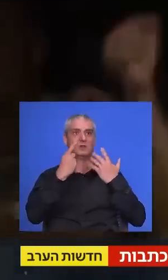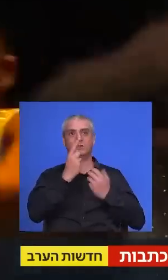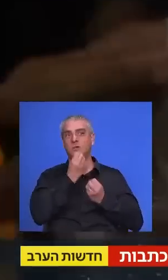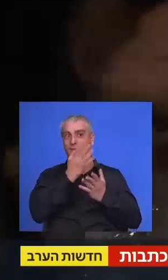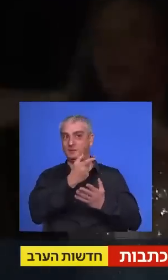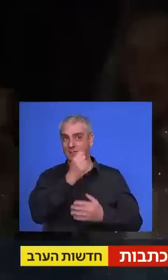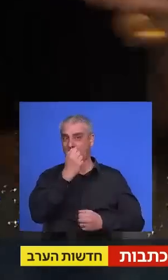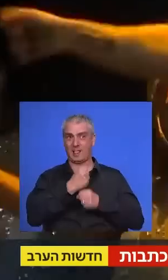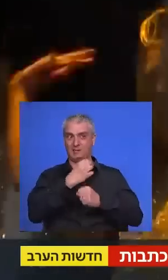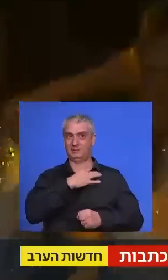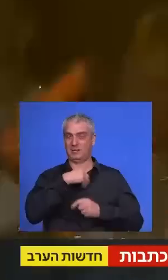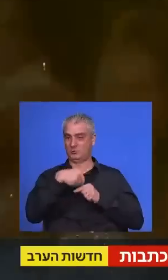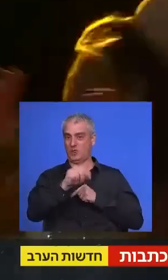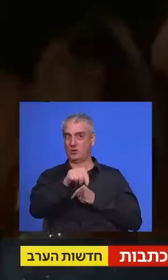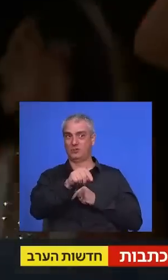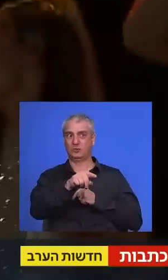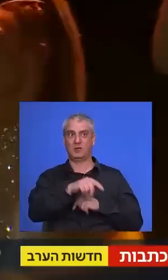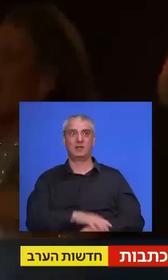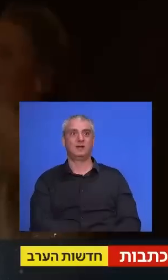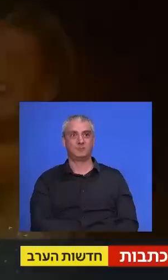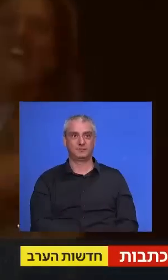מסר לנציגה שלנו השנה.